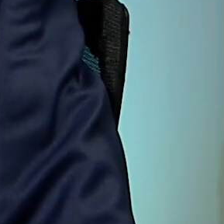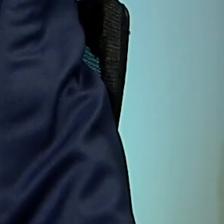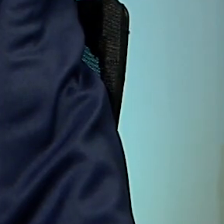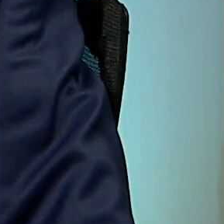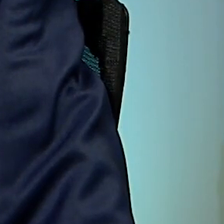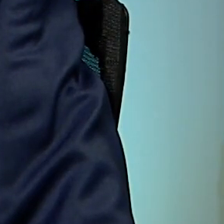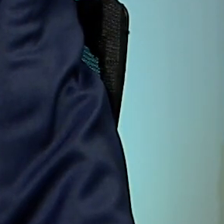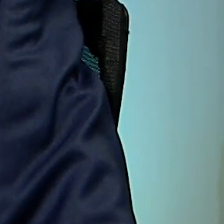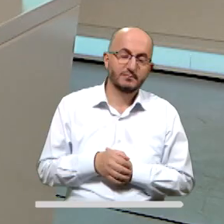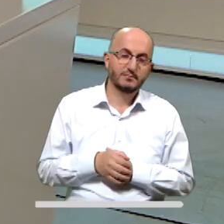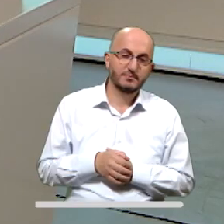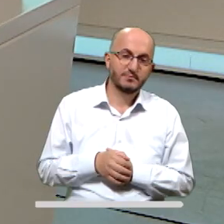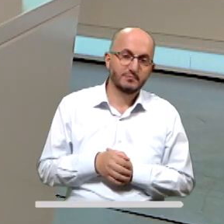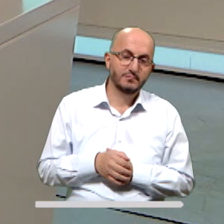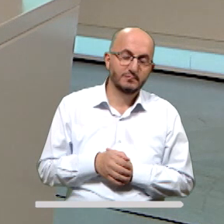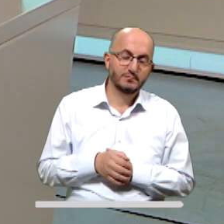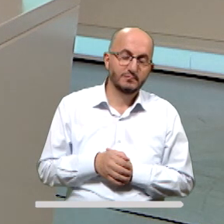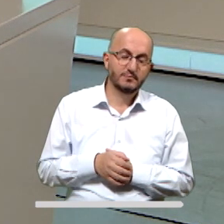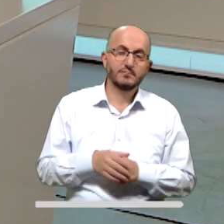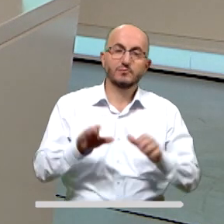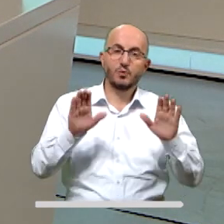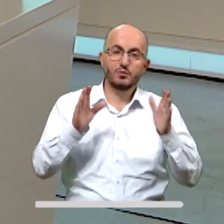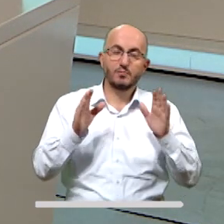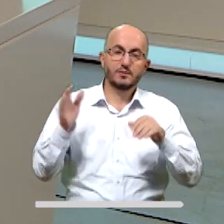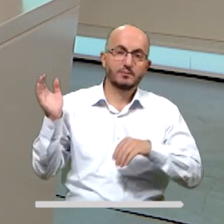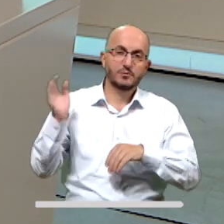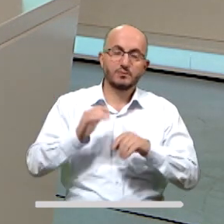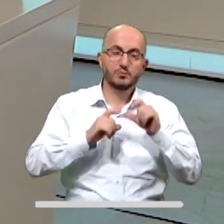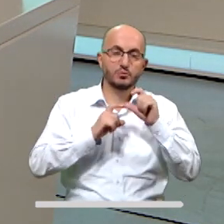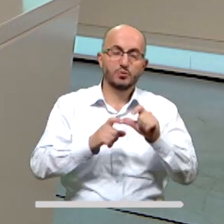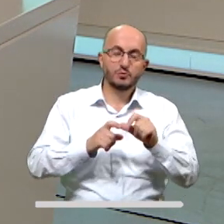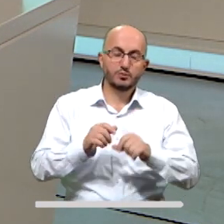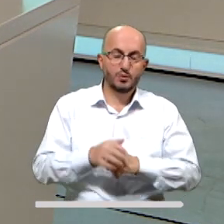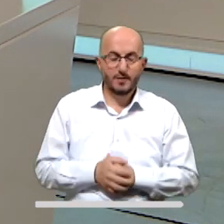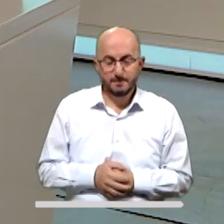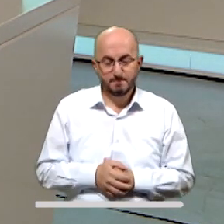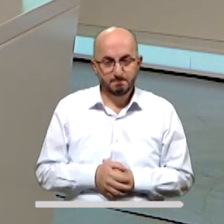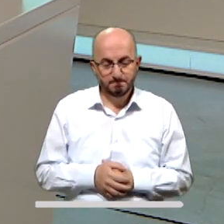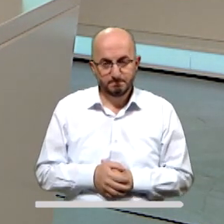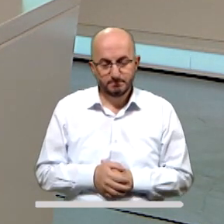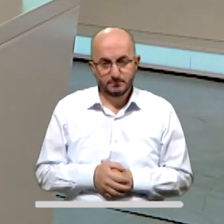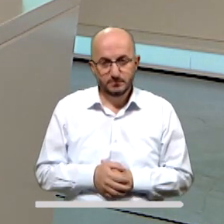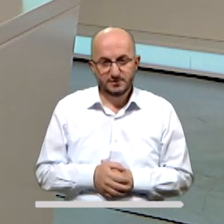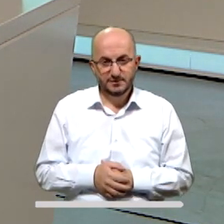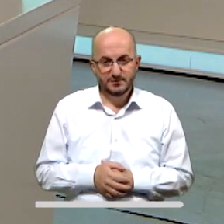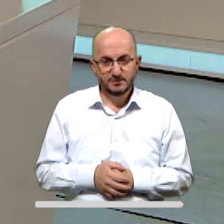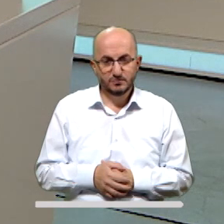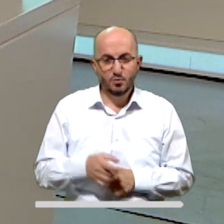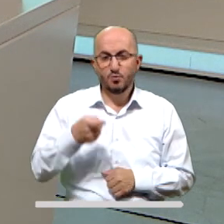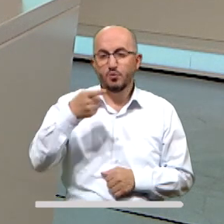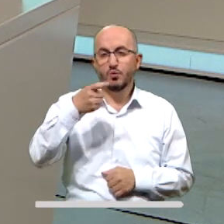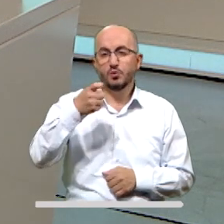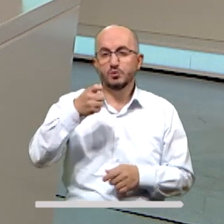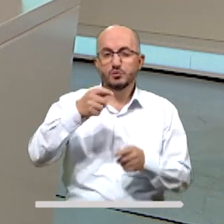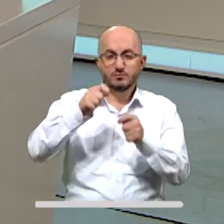içerisinde bekleriz. Sosyal medya üzerinden gelen Funda Hanım'ın sorusunu sorayım size. Kurşun döktürmek dinen caiz midir